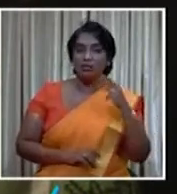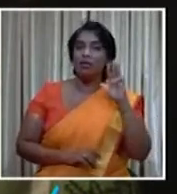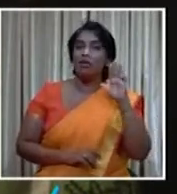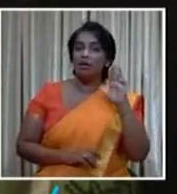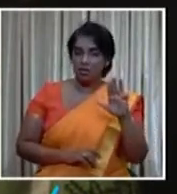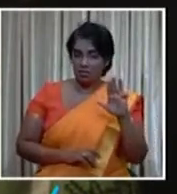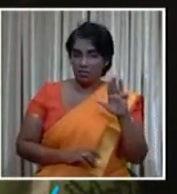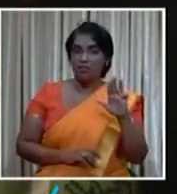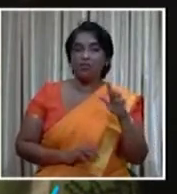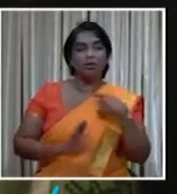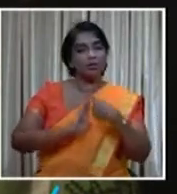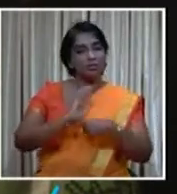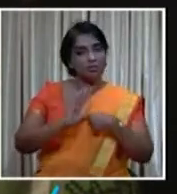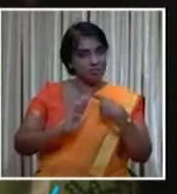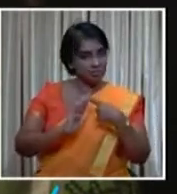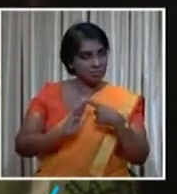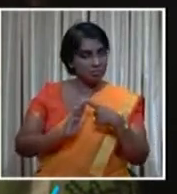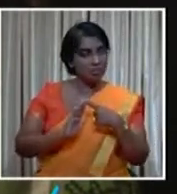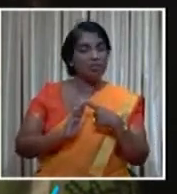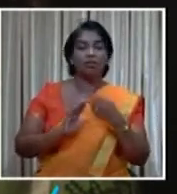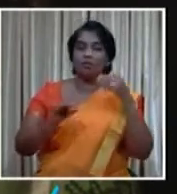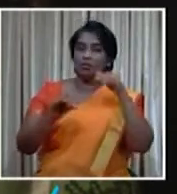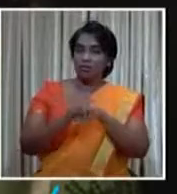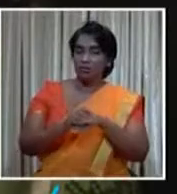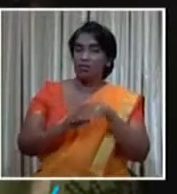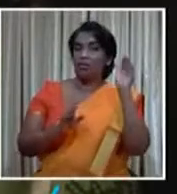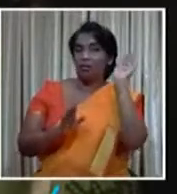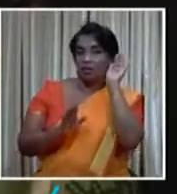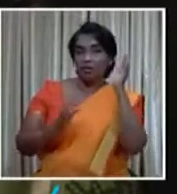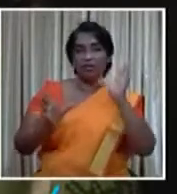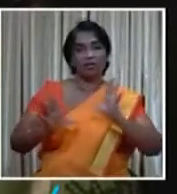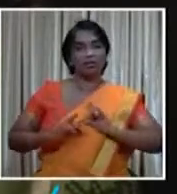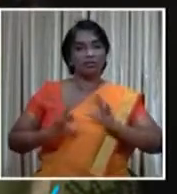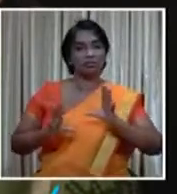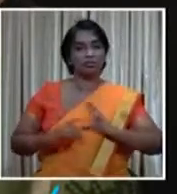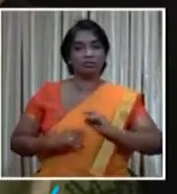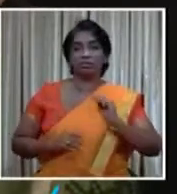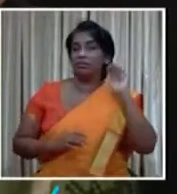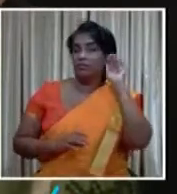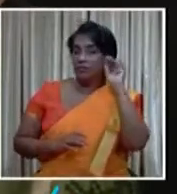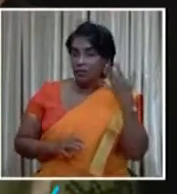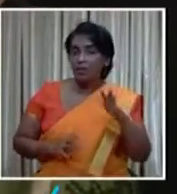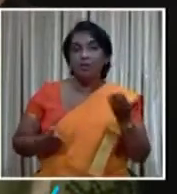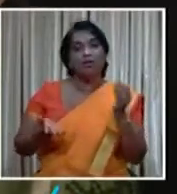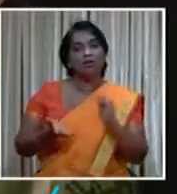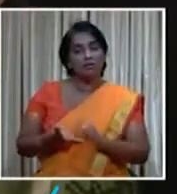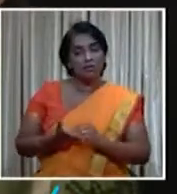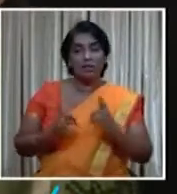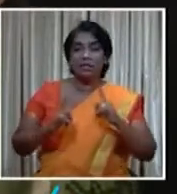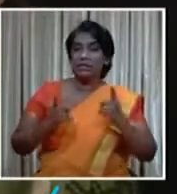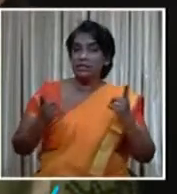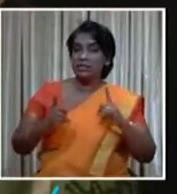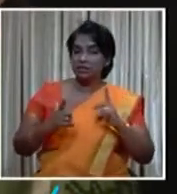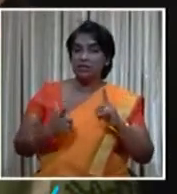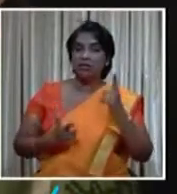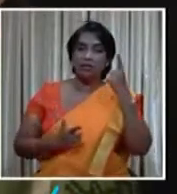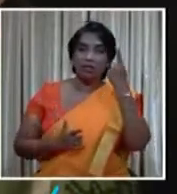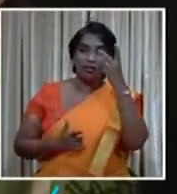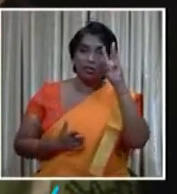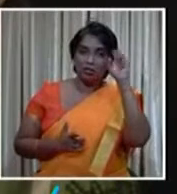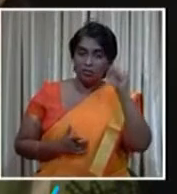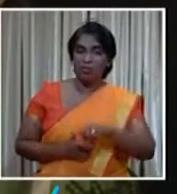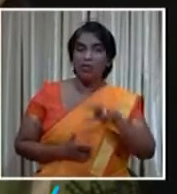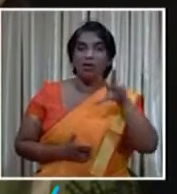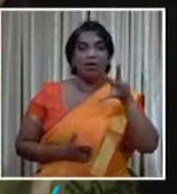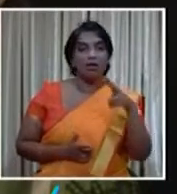530,709ක් ශ්‍රී ලංකාව තුල වාර්තා වී තිබූ අතර තවත් ජීවිත